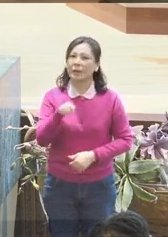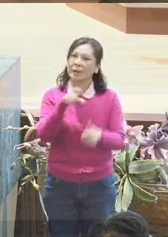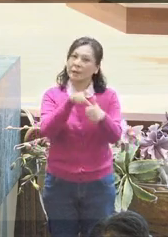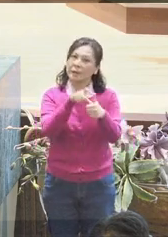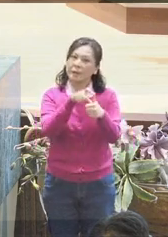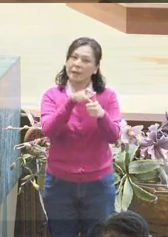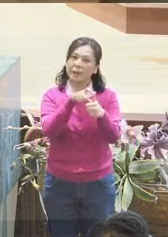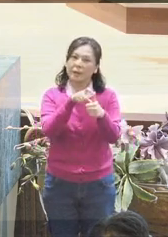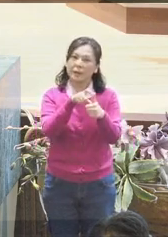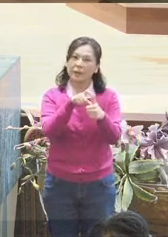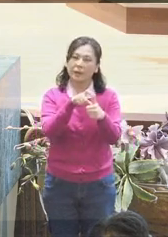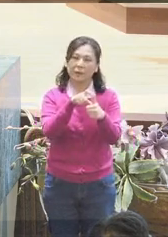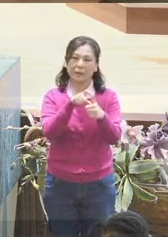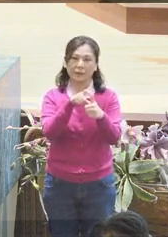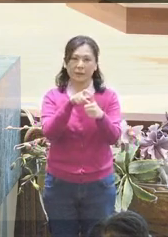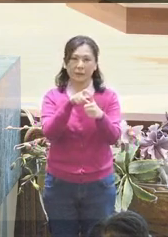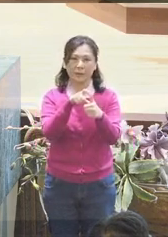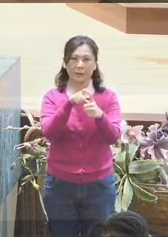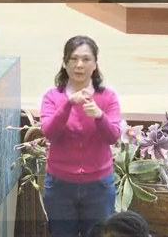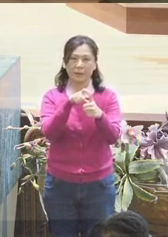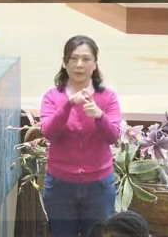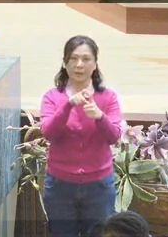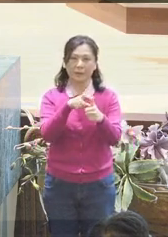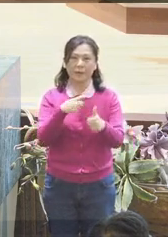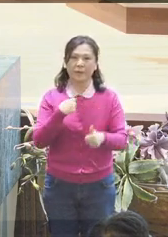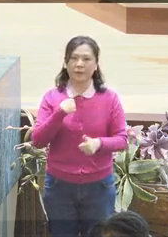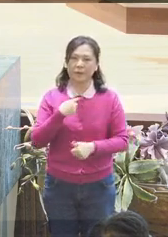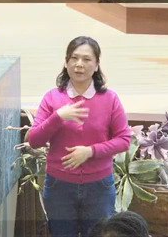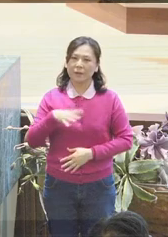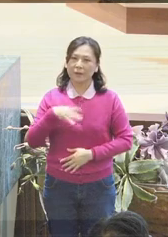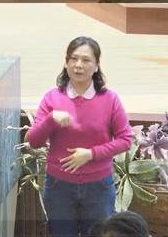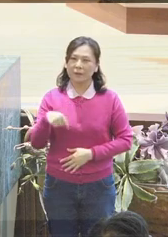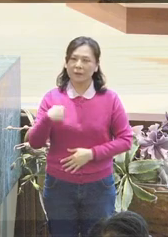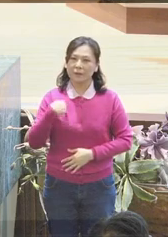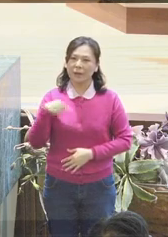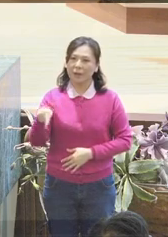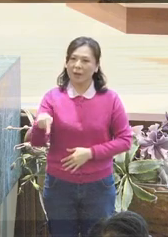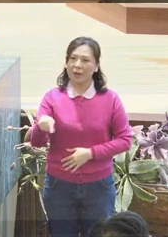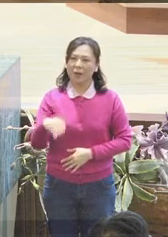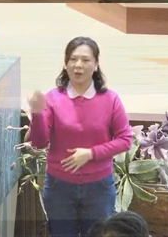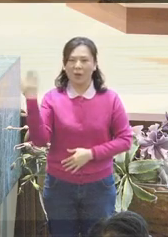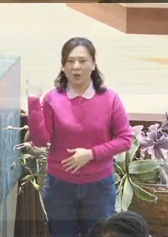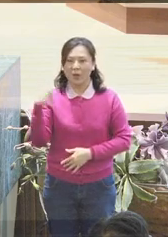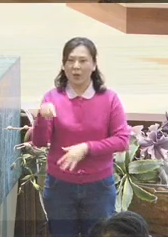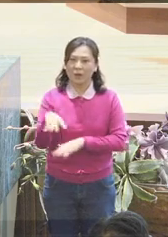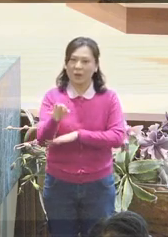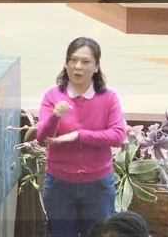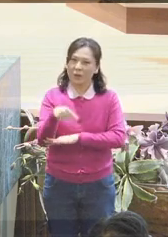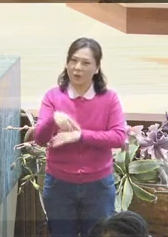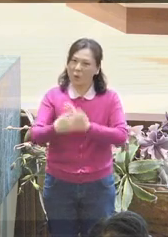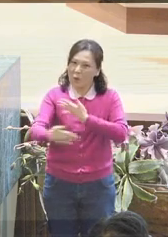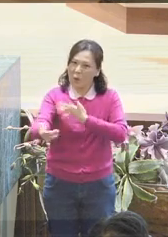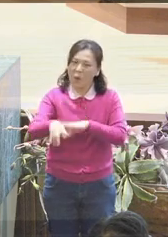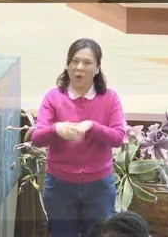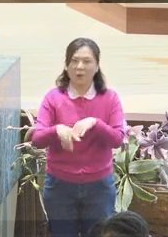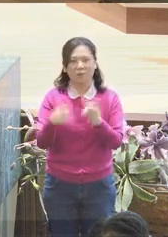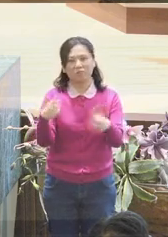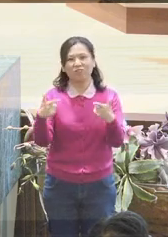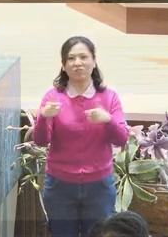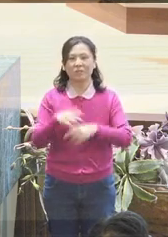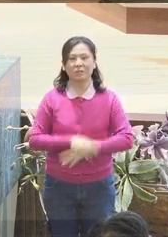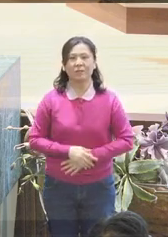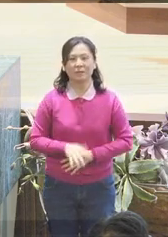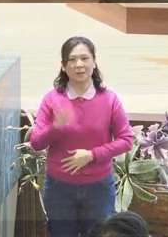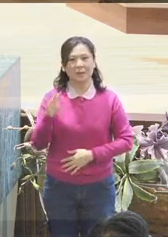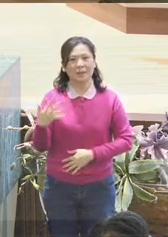实我想就是我知道这不是一个我的学思历程的这个场合，但是在我谈这个题目的时候，我